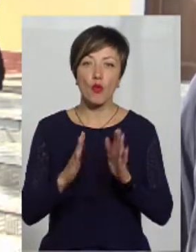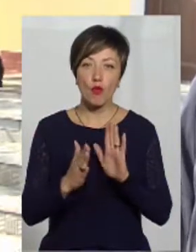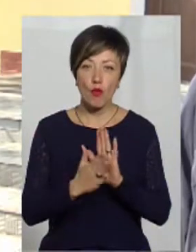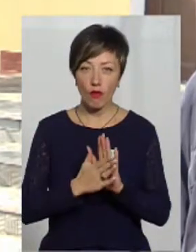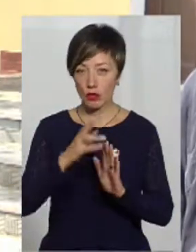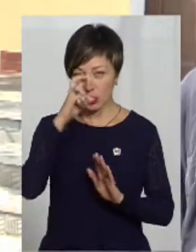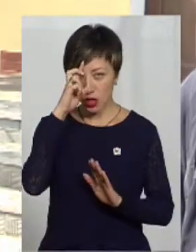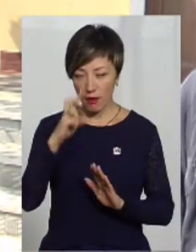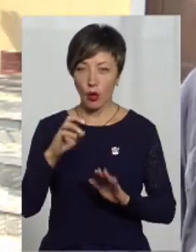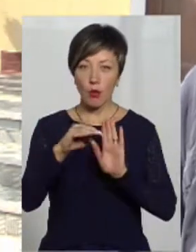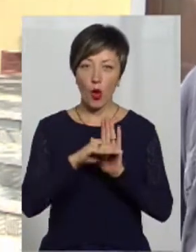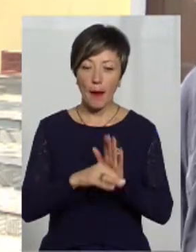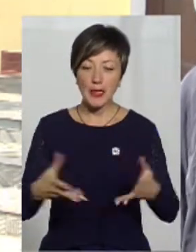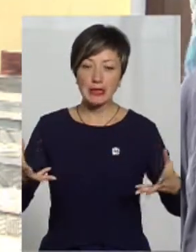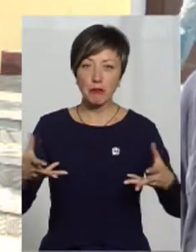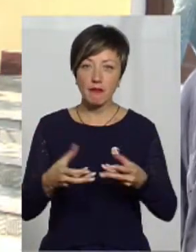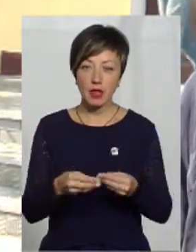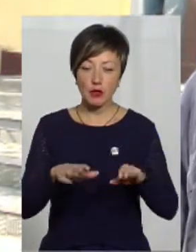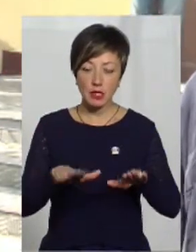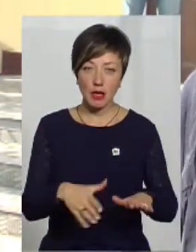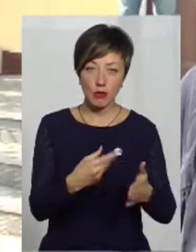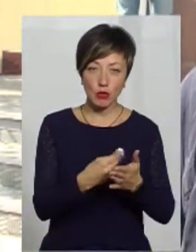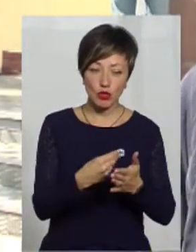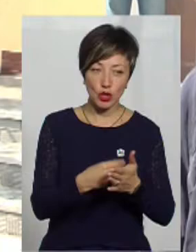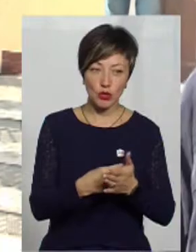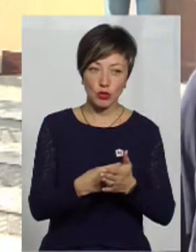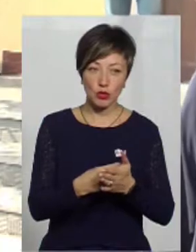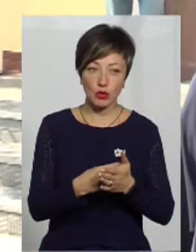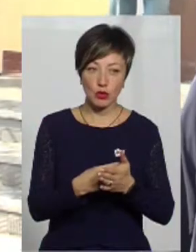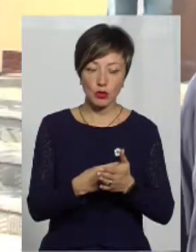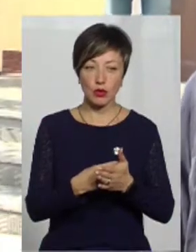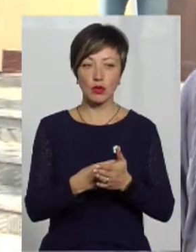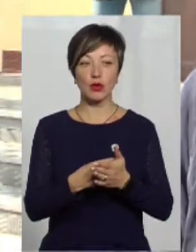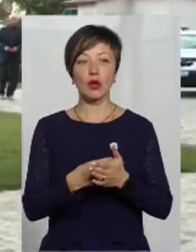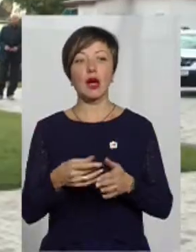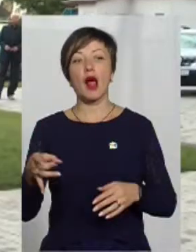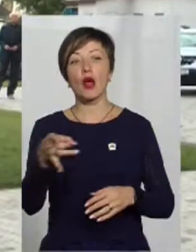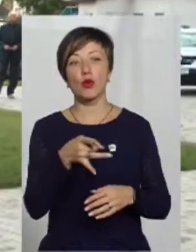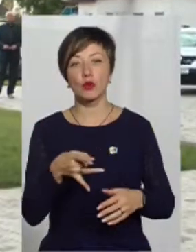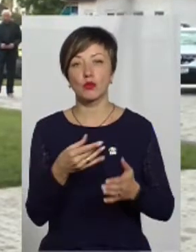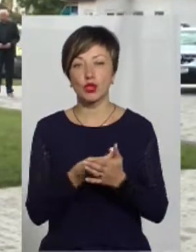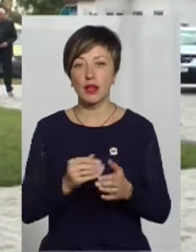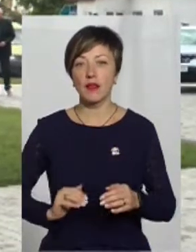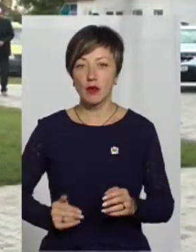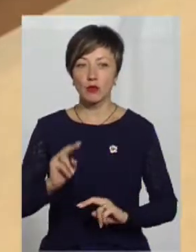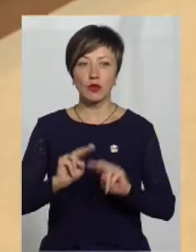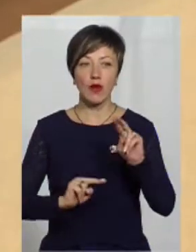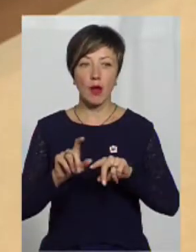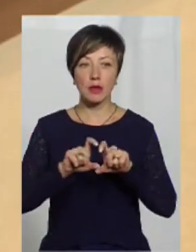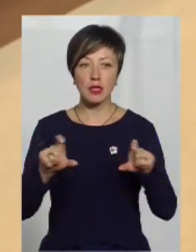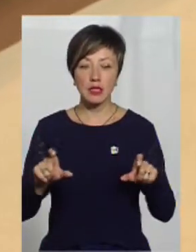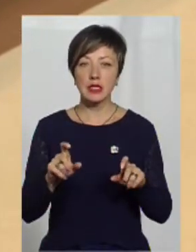програми на співфінансування з місцевого бюджету, тобто з районного бюджету. Підрядники збудували амбулаторії